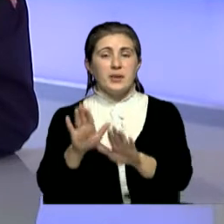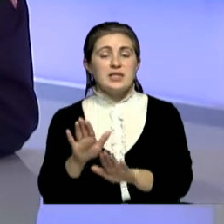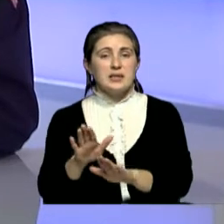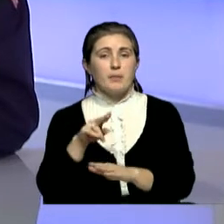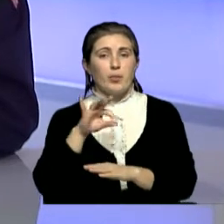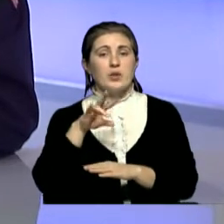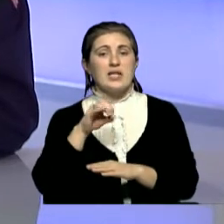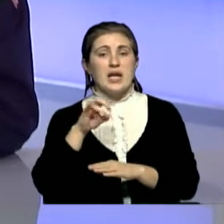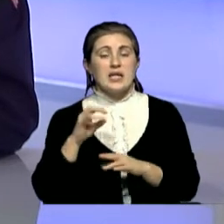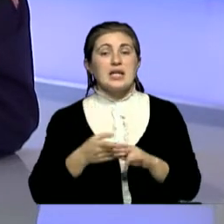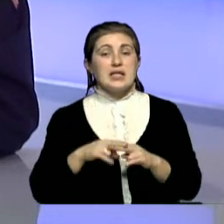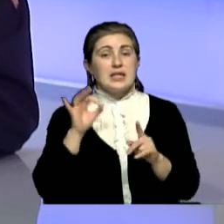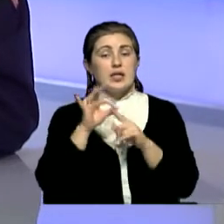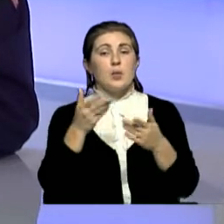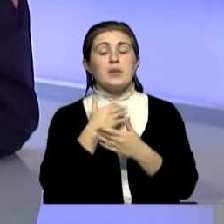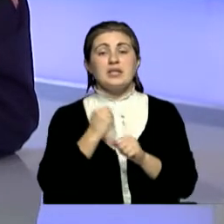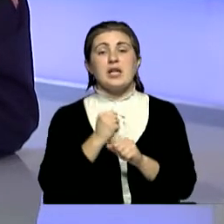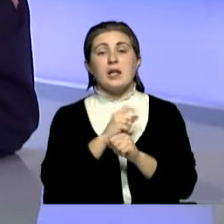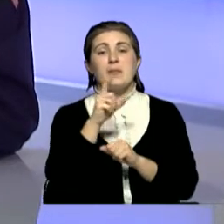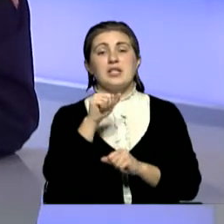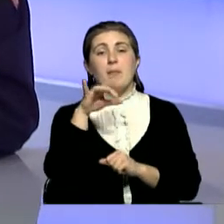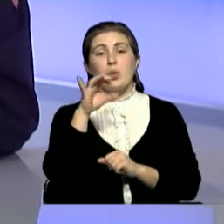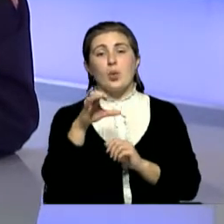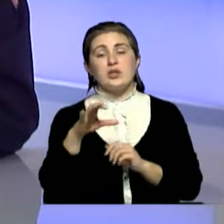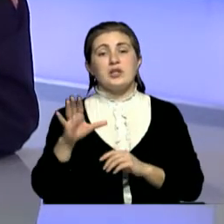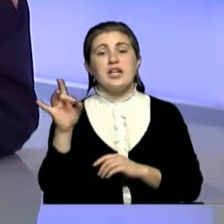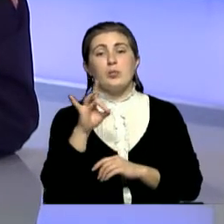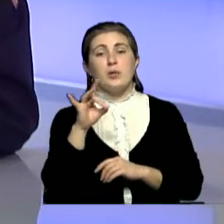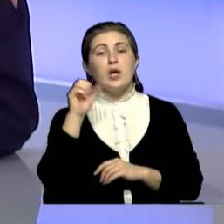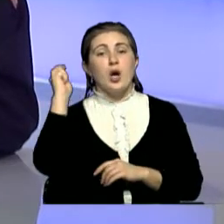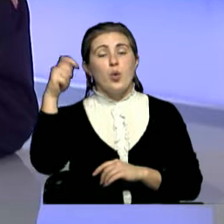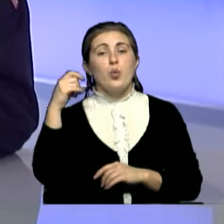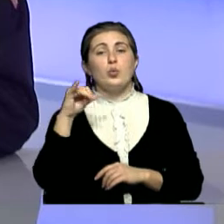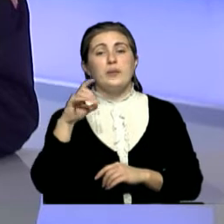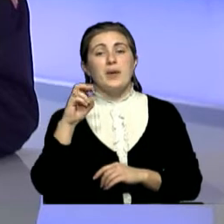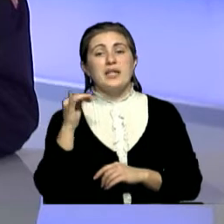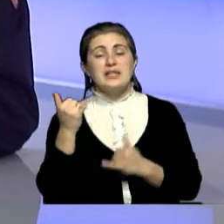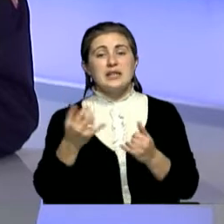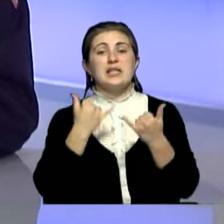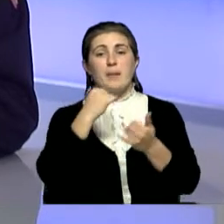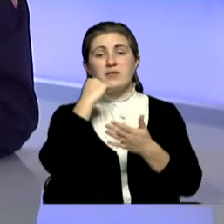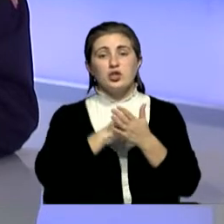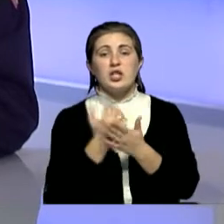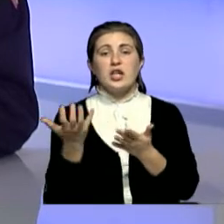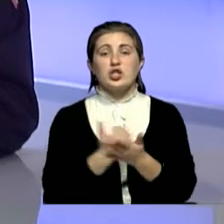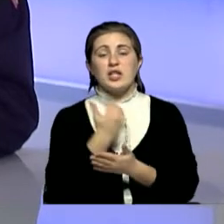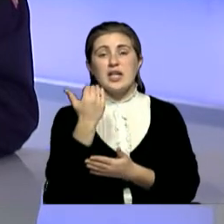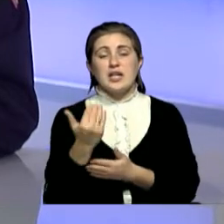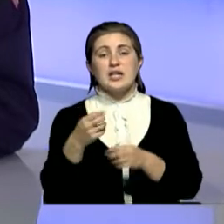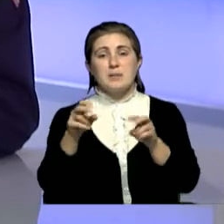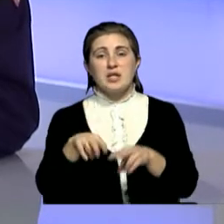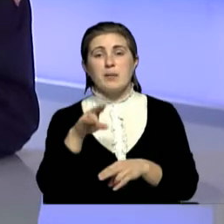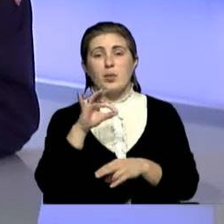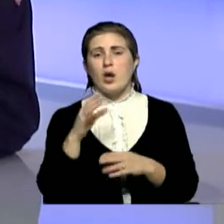целью мы делаем запросы в Республику Узбекистан для подтверждения нахождения их на спецпоселении. А в